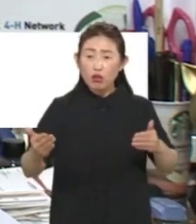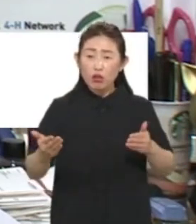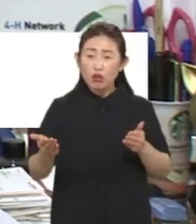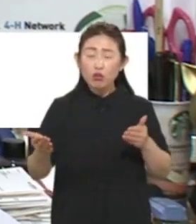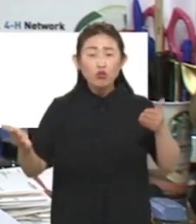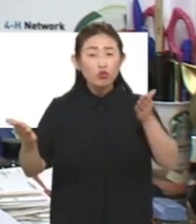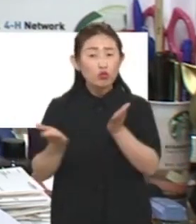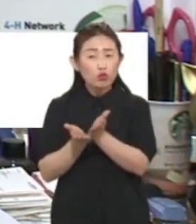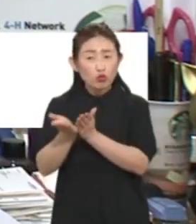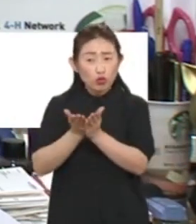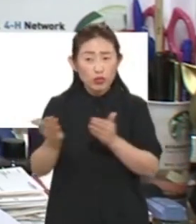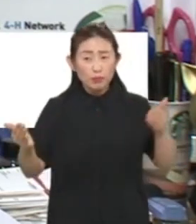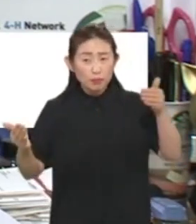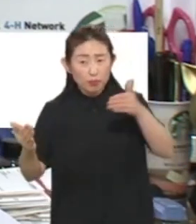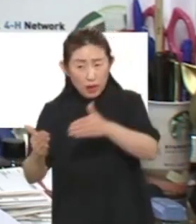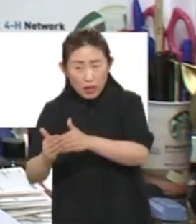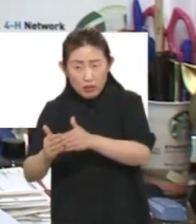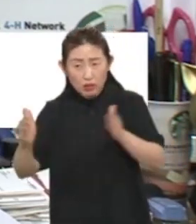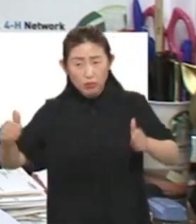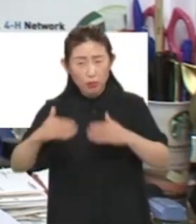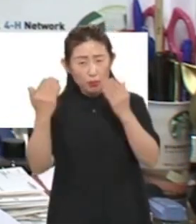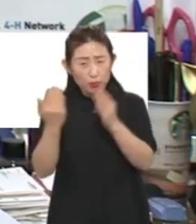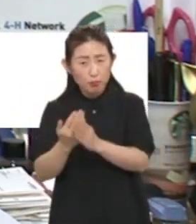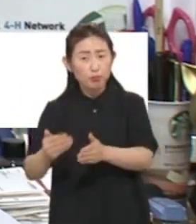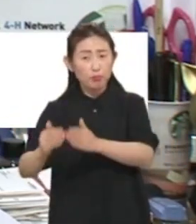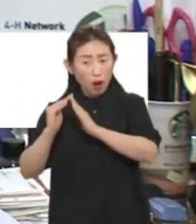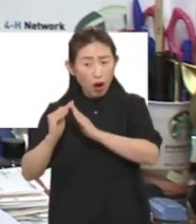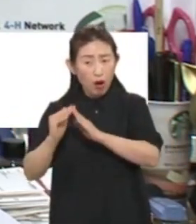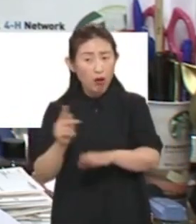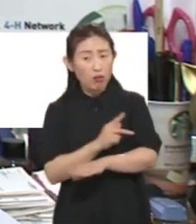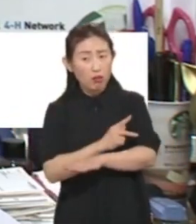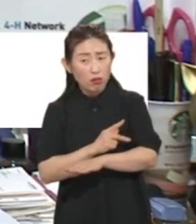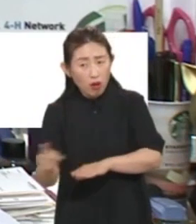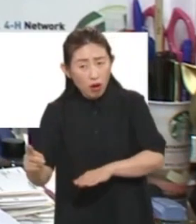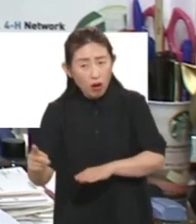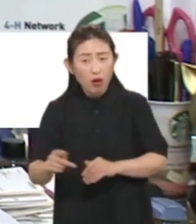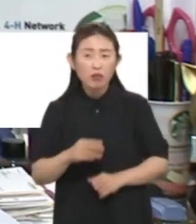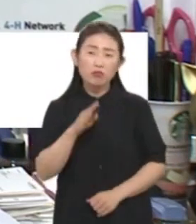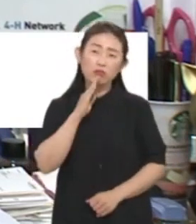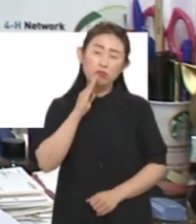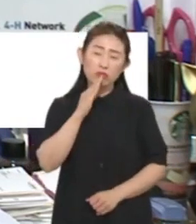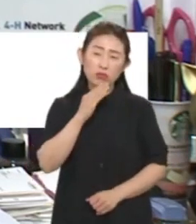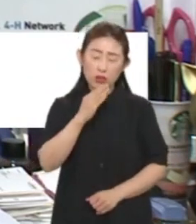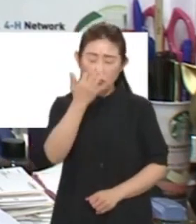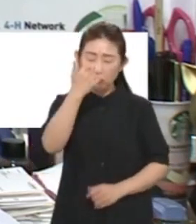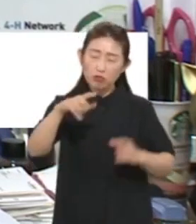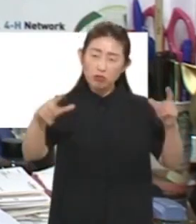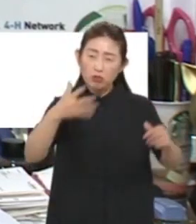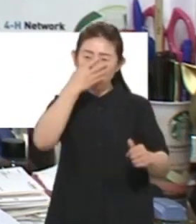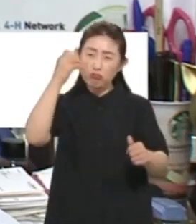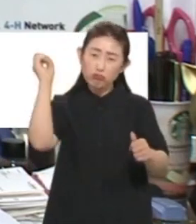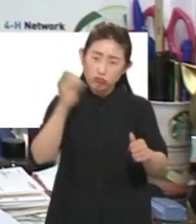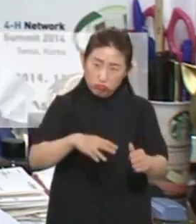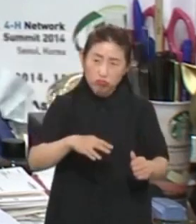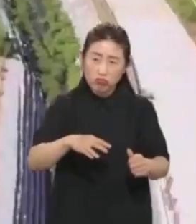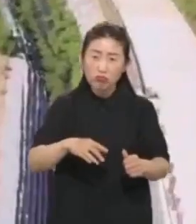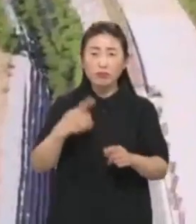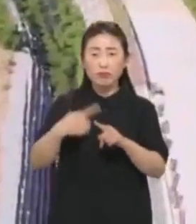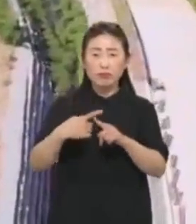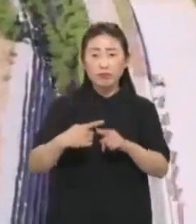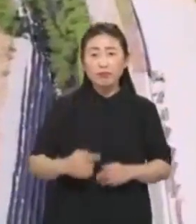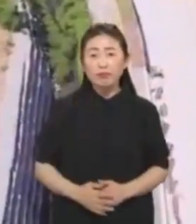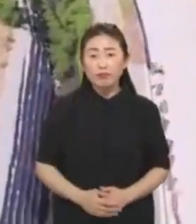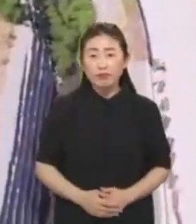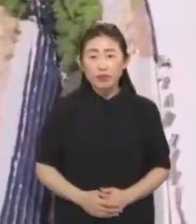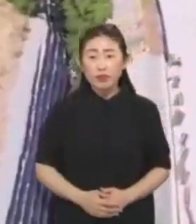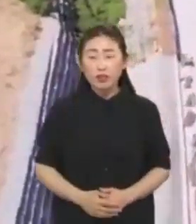완전히 대야까지 다 공사가 끝났을 때 운행을 하겠다는 것은 이거야말로 지역의 홀대고.